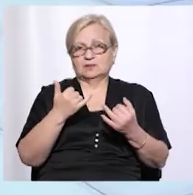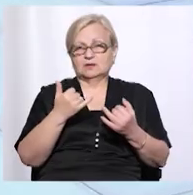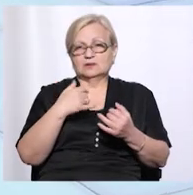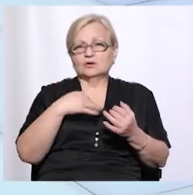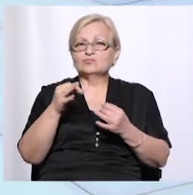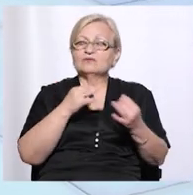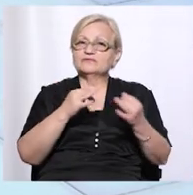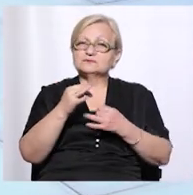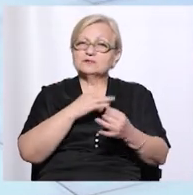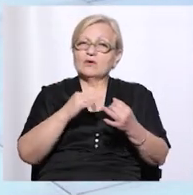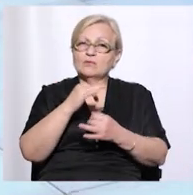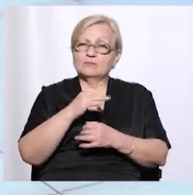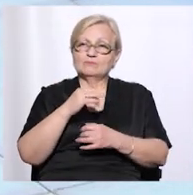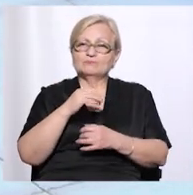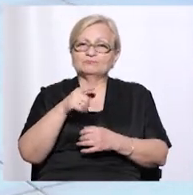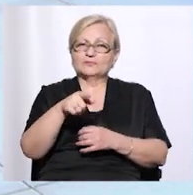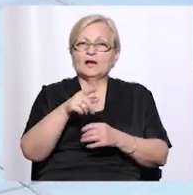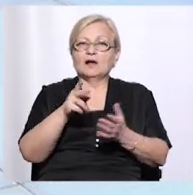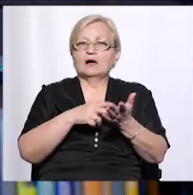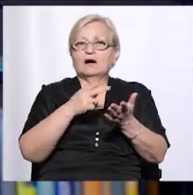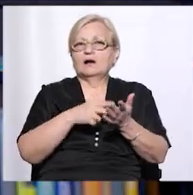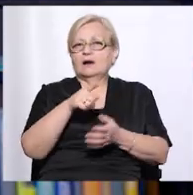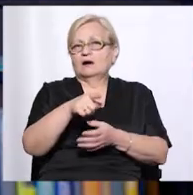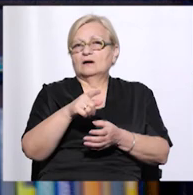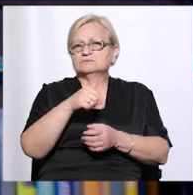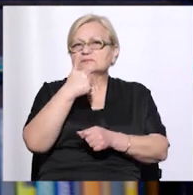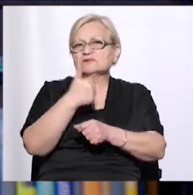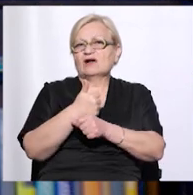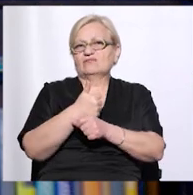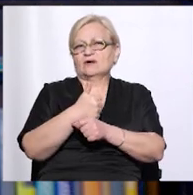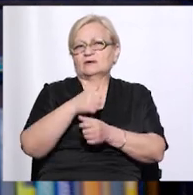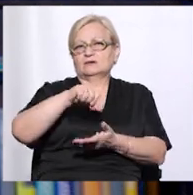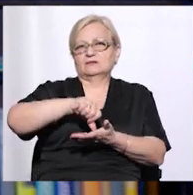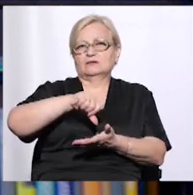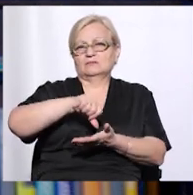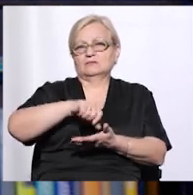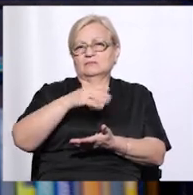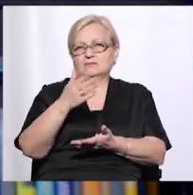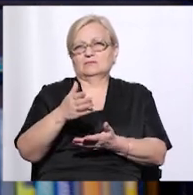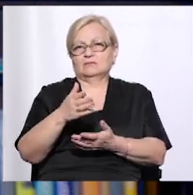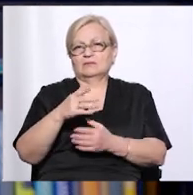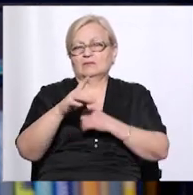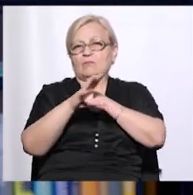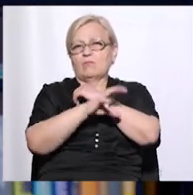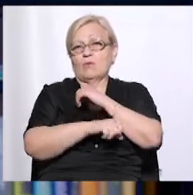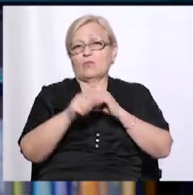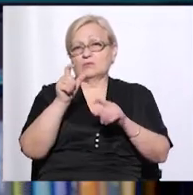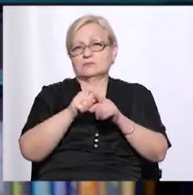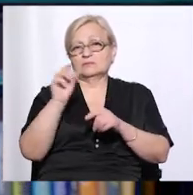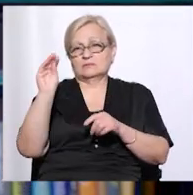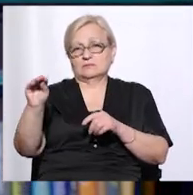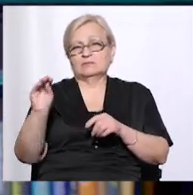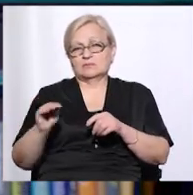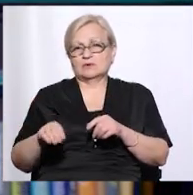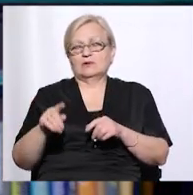უნდა ვისაუბროთ მე ვიტყოდი რომანის ყველაზე მთავარ გმირზე. მე ვახსენე უკვე, რომ ბოლო სიტყვაში მწერალს მოუწია